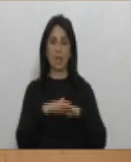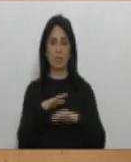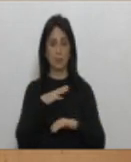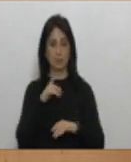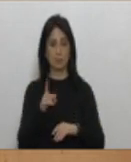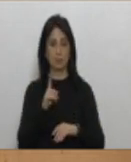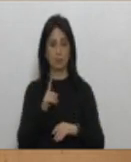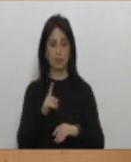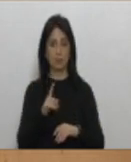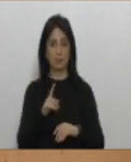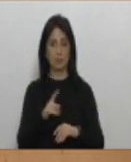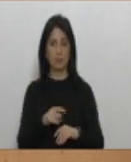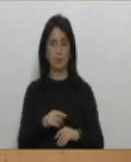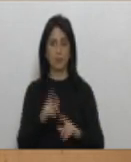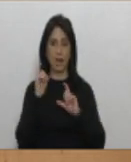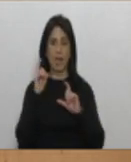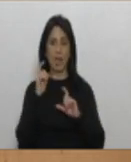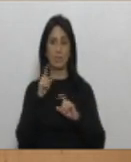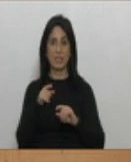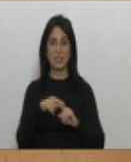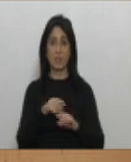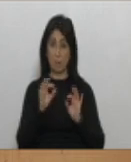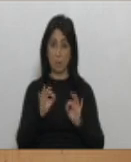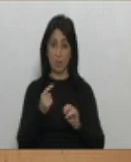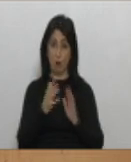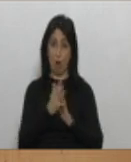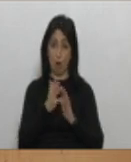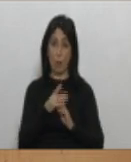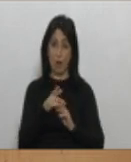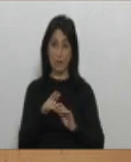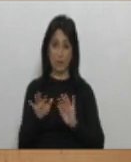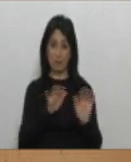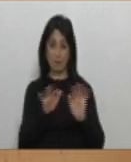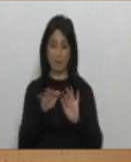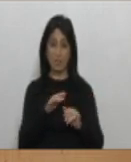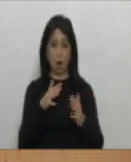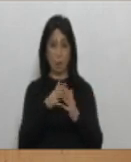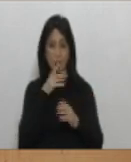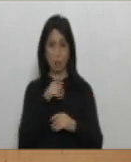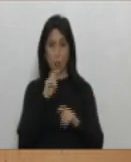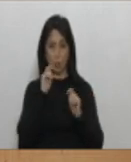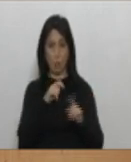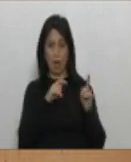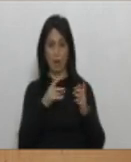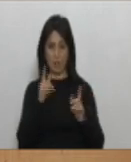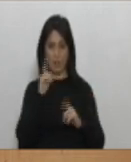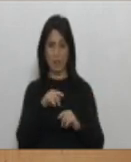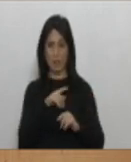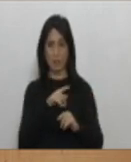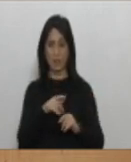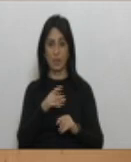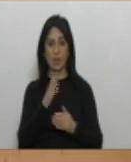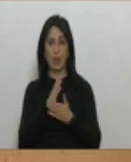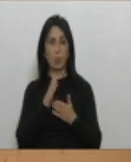მოაწყვეს ამ გადამზიდავებმა. იქნებ მართლაც ხორბალზე ჩალიჩობს ამ ომის დროს, აგერ უკრაინაში ხორბალს იპარავენ თურმე